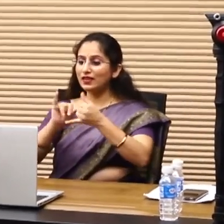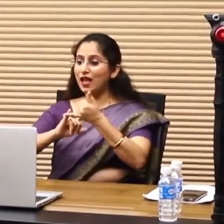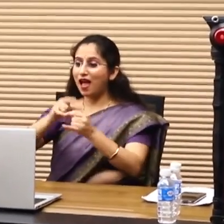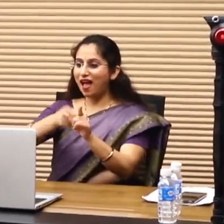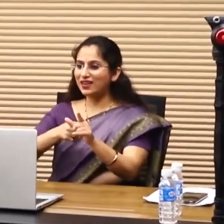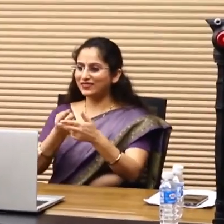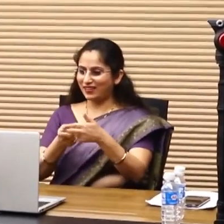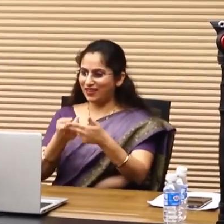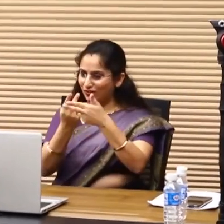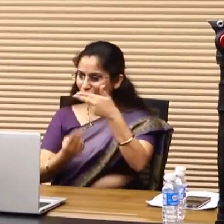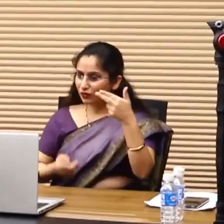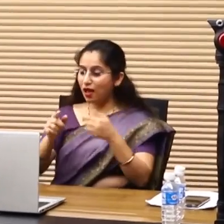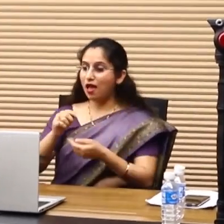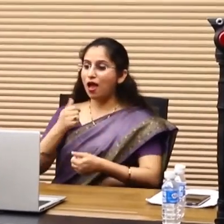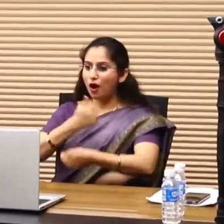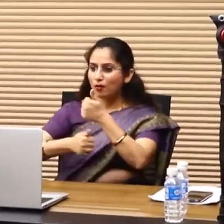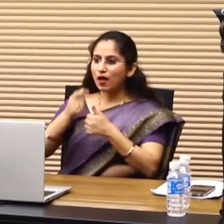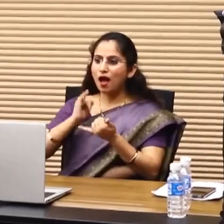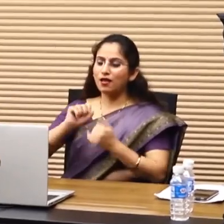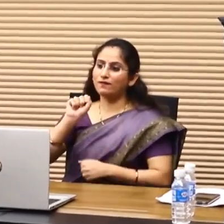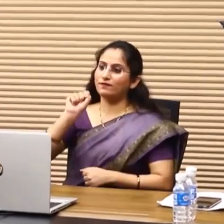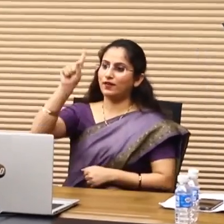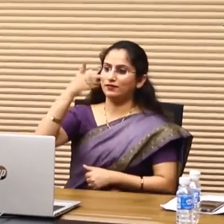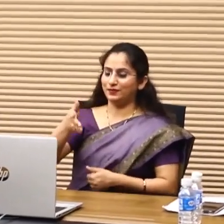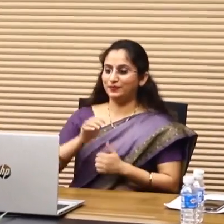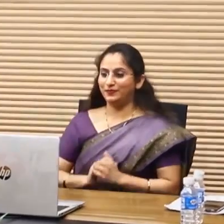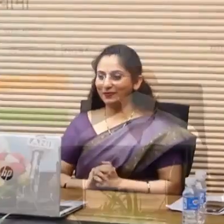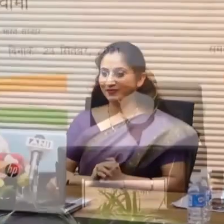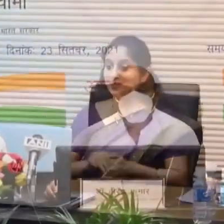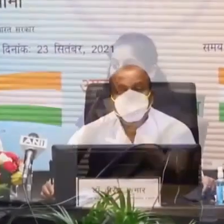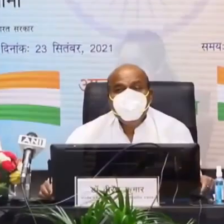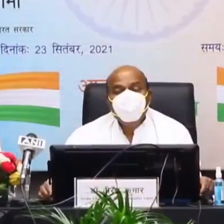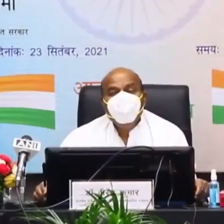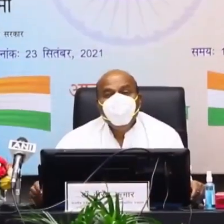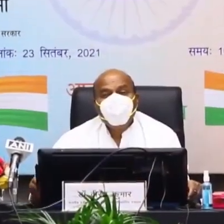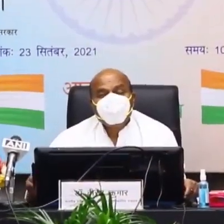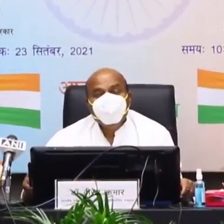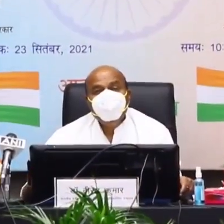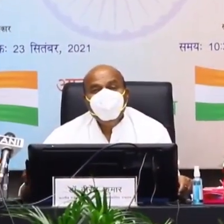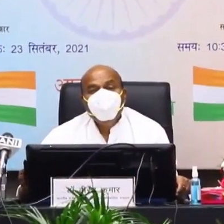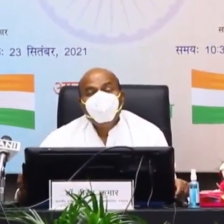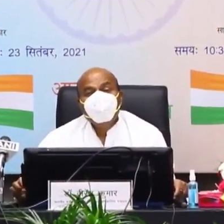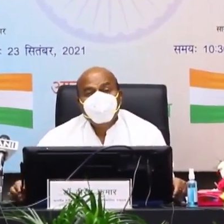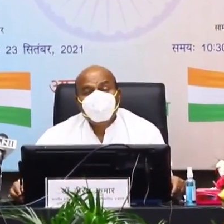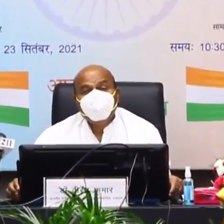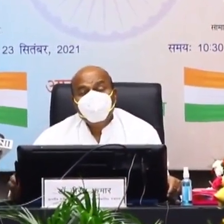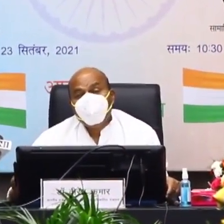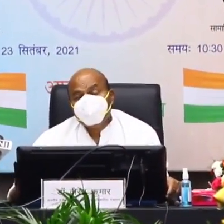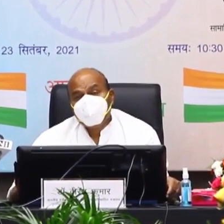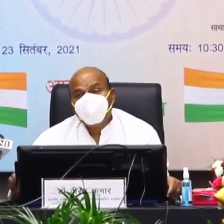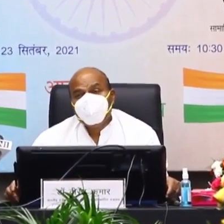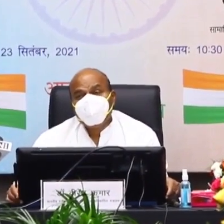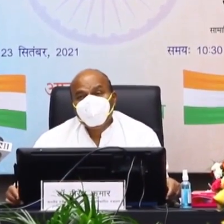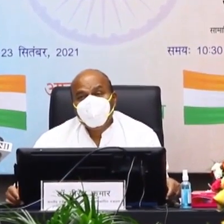श्रेणी में प्रथम स्थान हासिल किया है। शिवम में भाग लिया और उसमें भी पुरस्कार